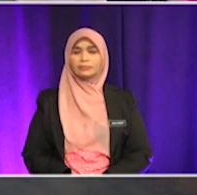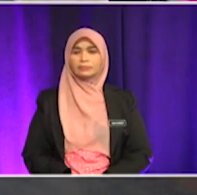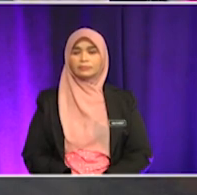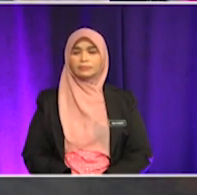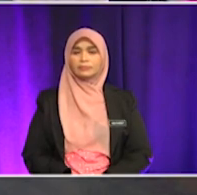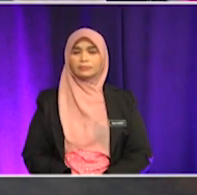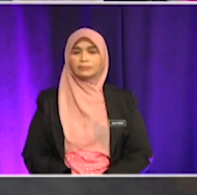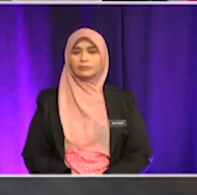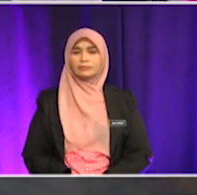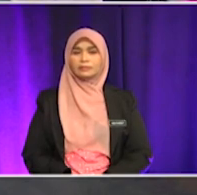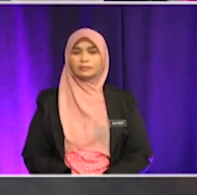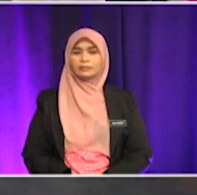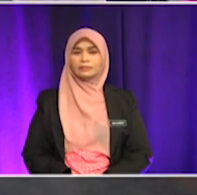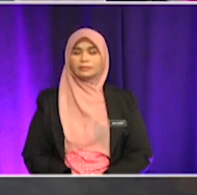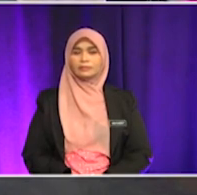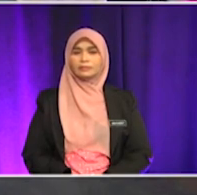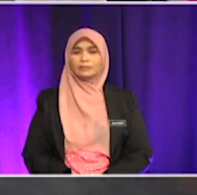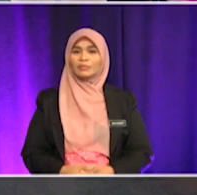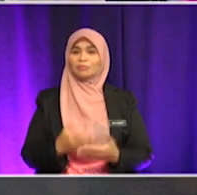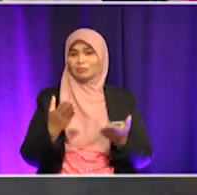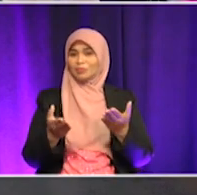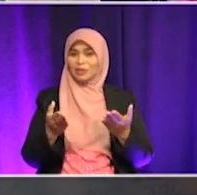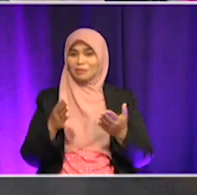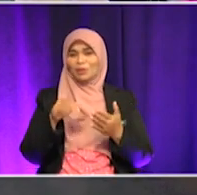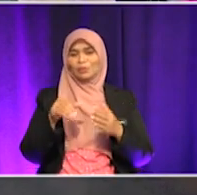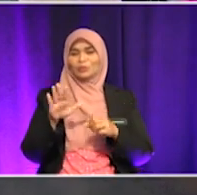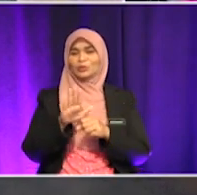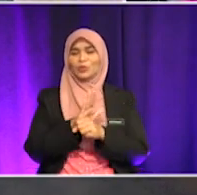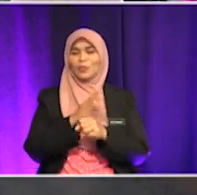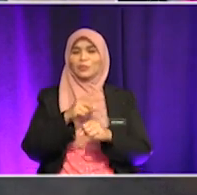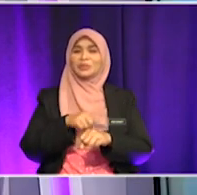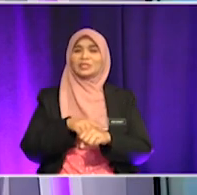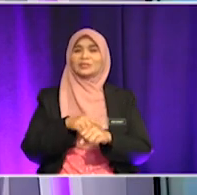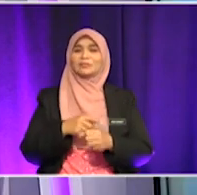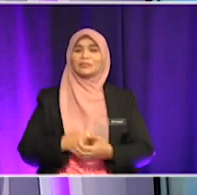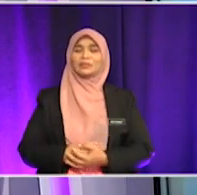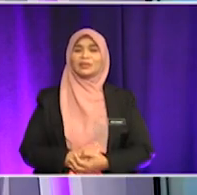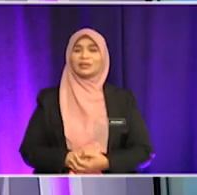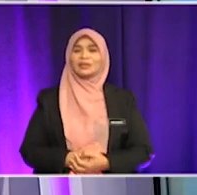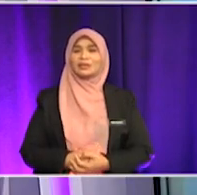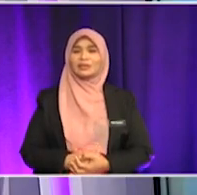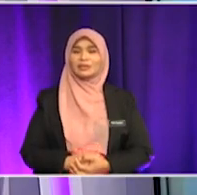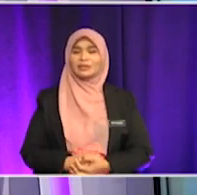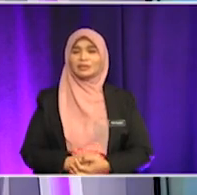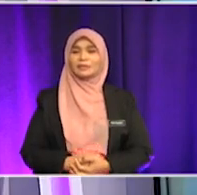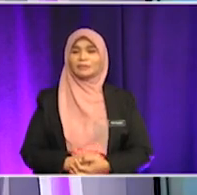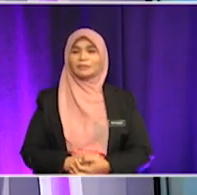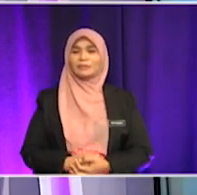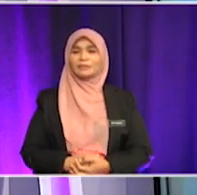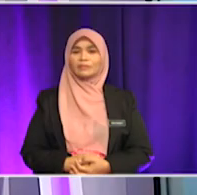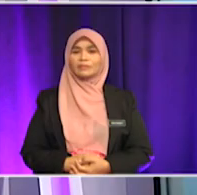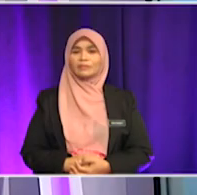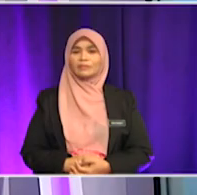Mungkin boleh? Mereka perlukan sedikit masa lagi, tak apa, jangan risau. Dia senyum juga. Jawapan kena bagi, okey. Alright, macam